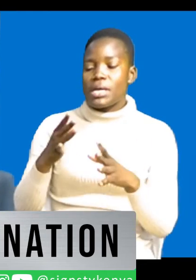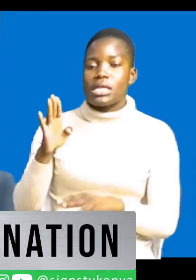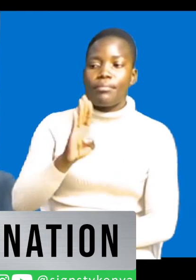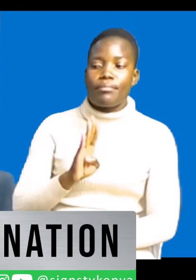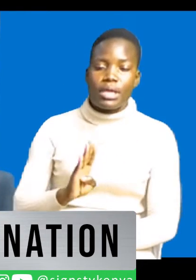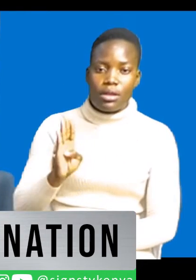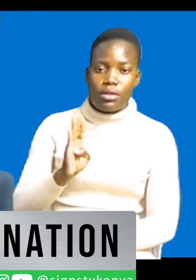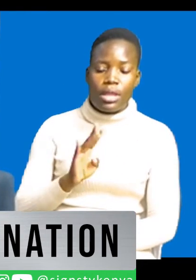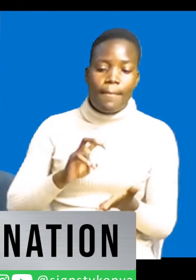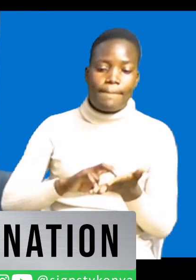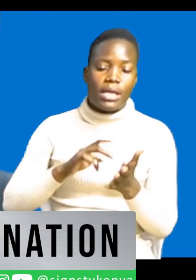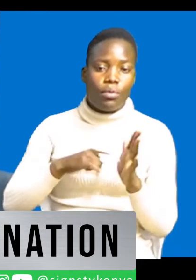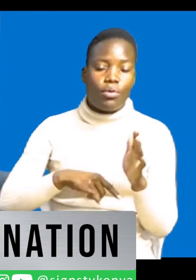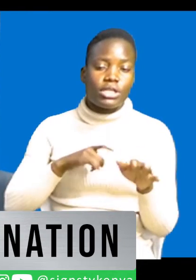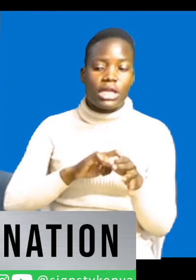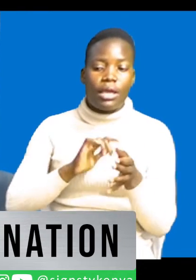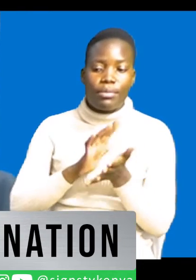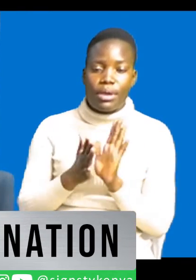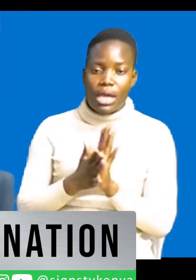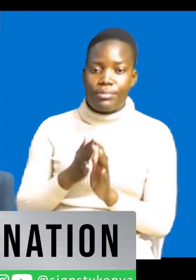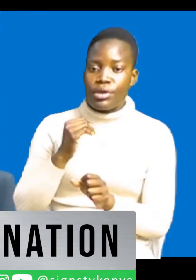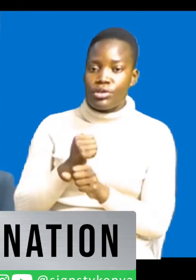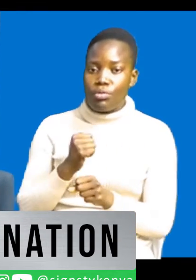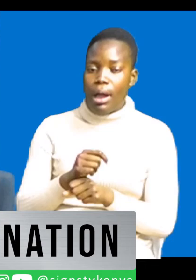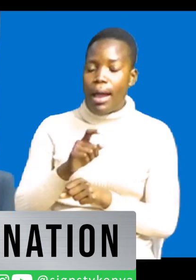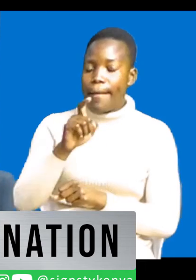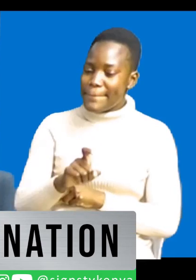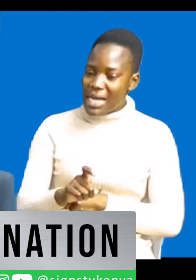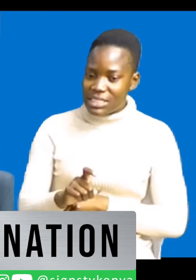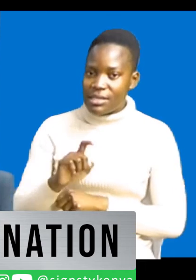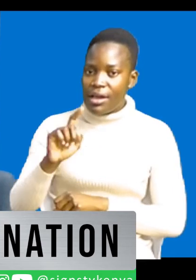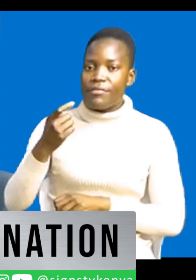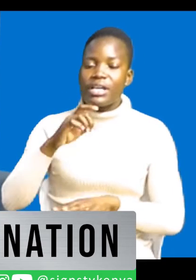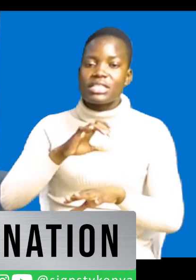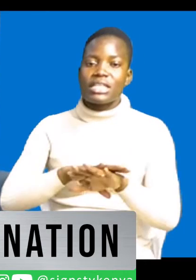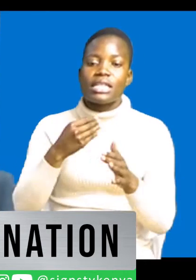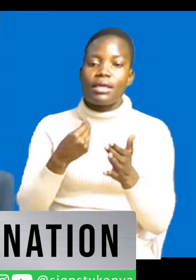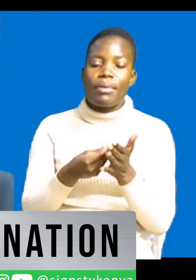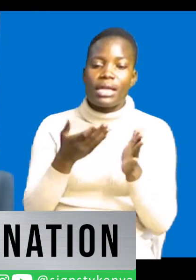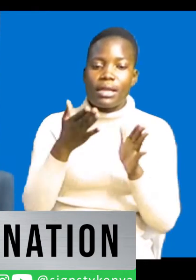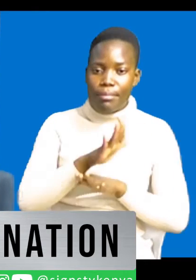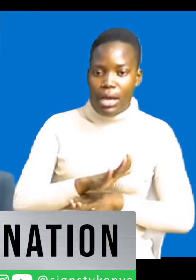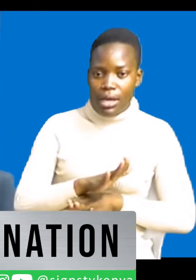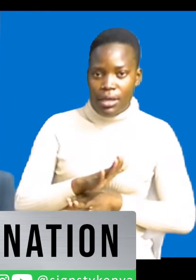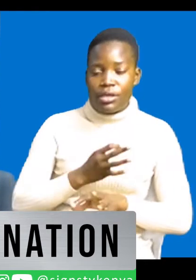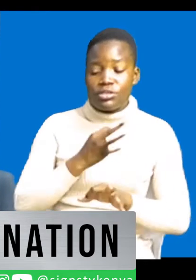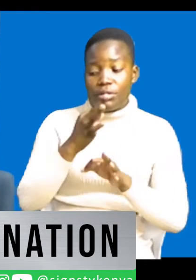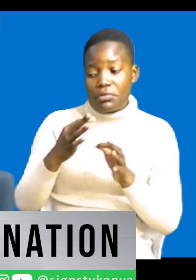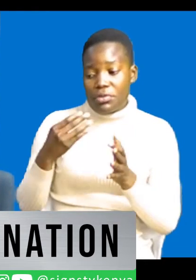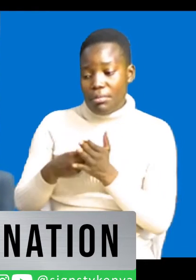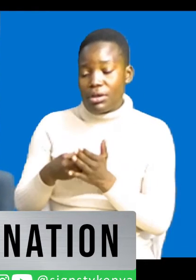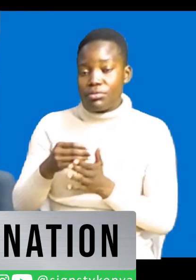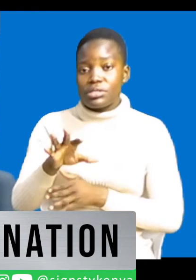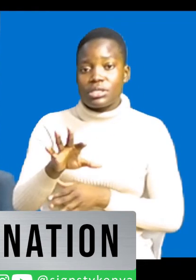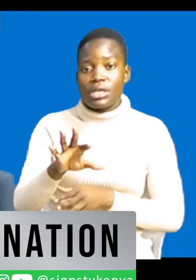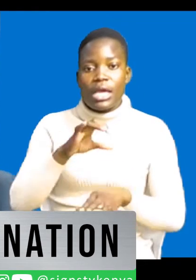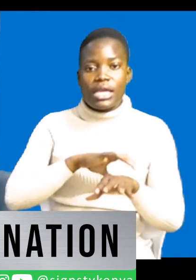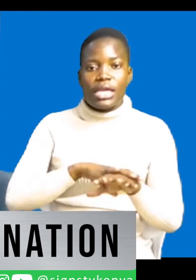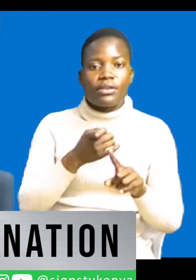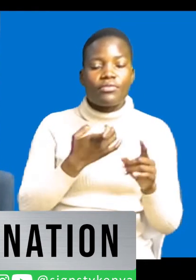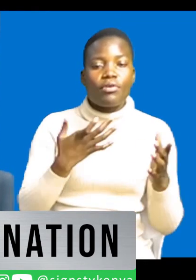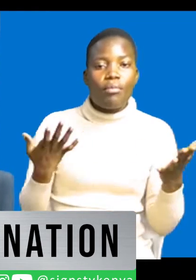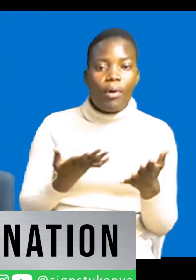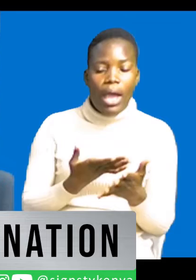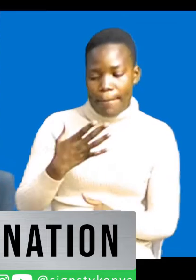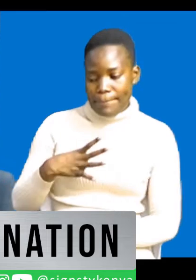Surely inamaanisha akiingia pale kuna vile atarudisha hii pesa. Yes. Unless hiyo pesa ingekuwa imeokotwa kwa wananchi, semekane sio kwa